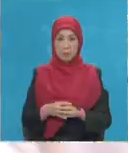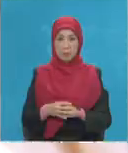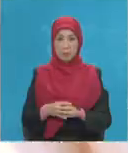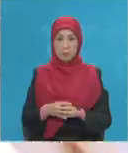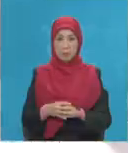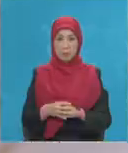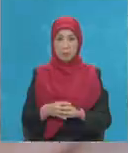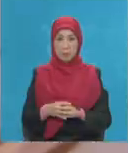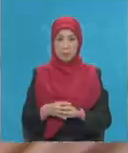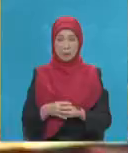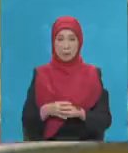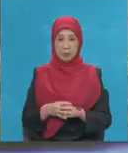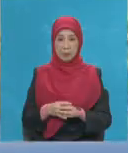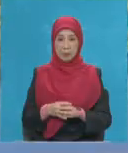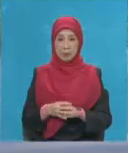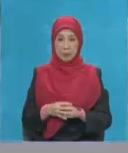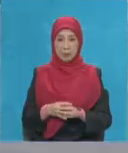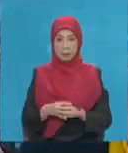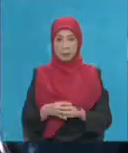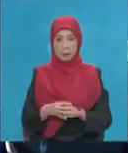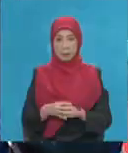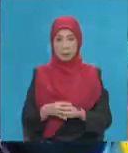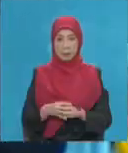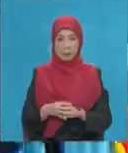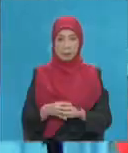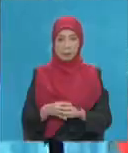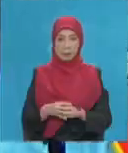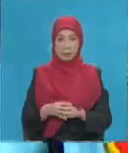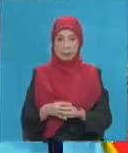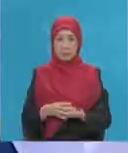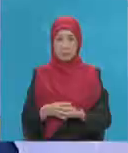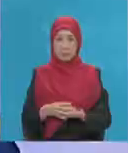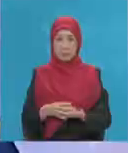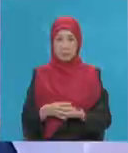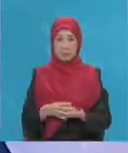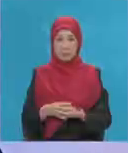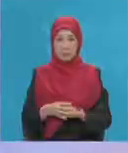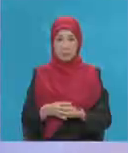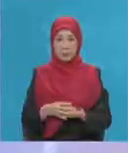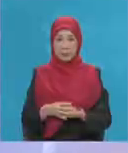Assalamualaikum.